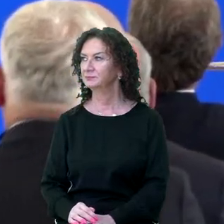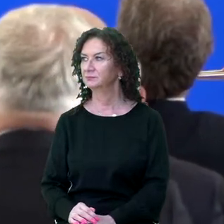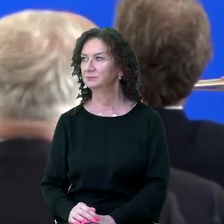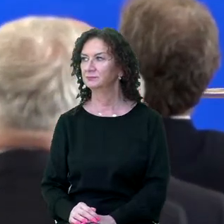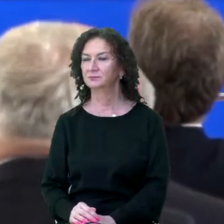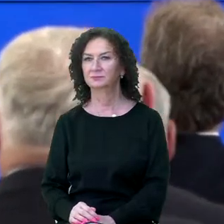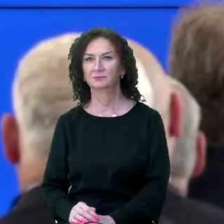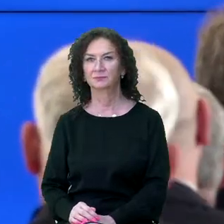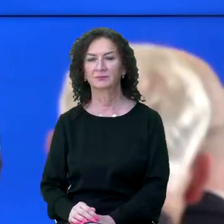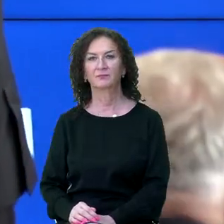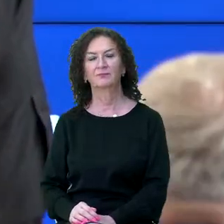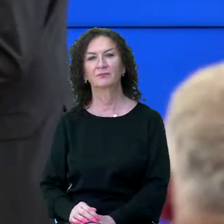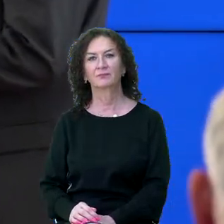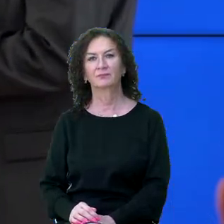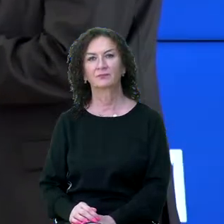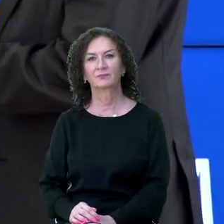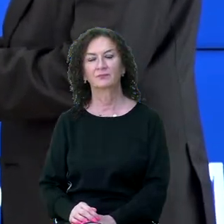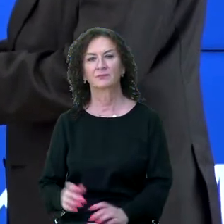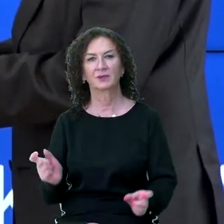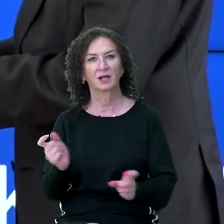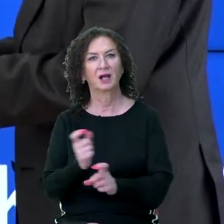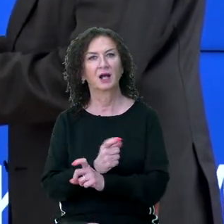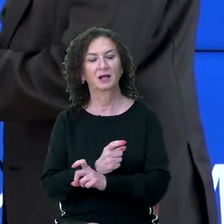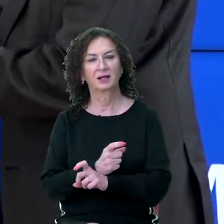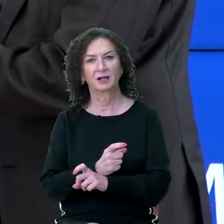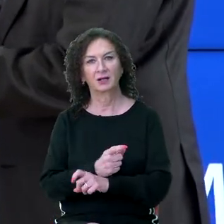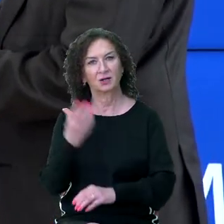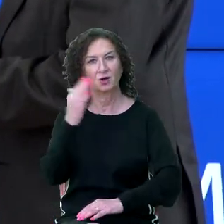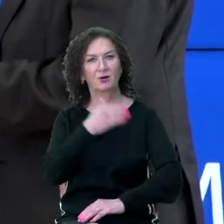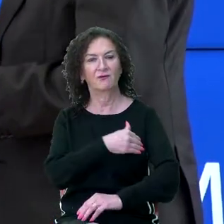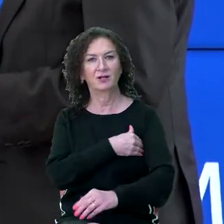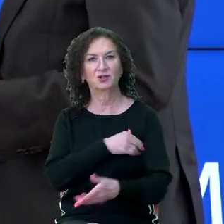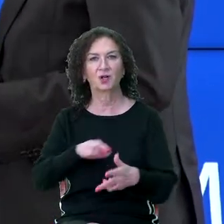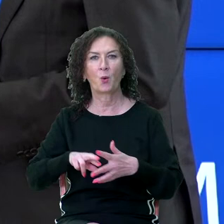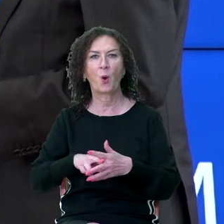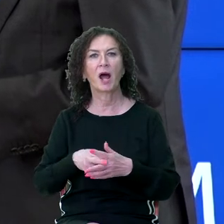Krajowej Szkoły Administracji Publicznej w latach